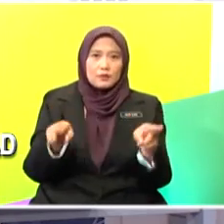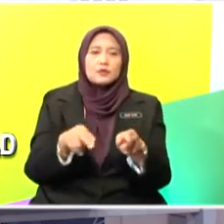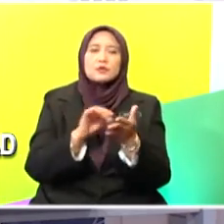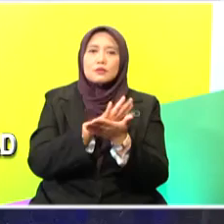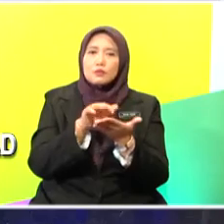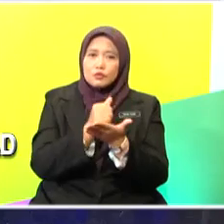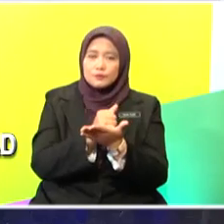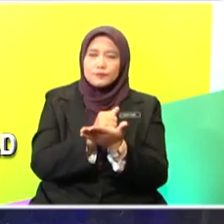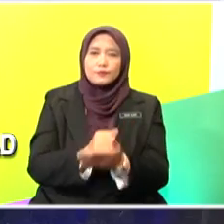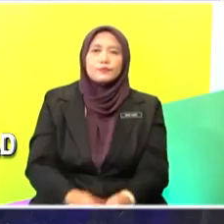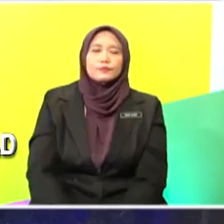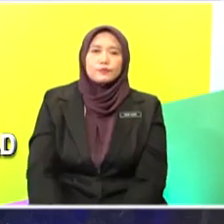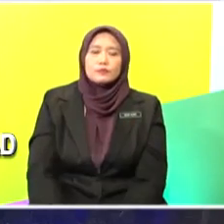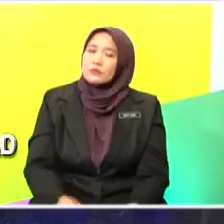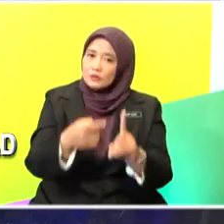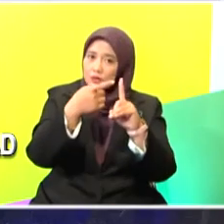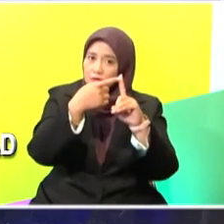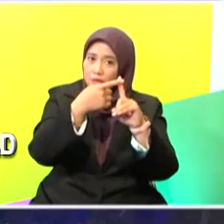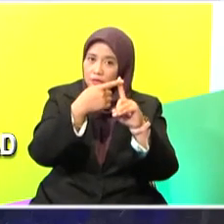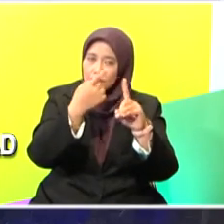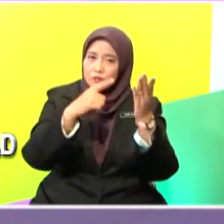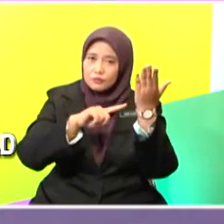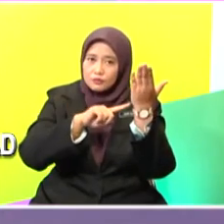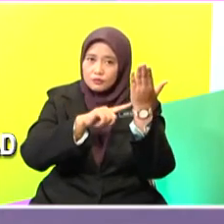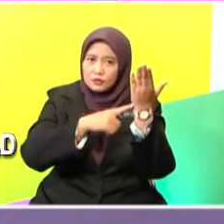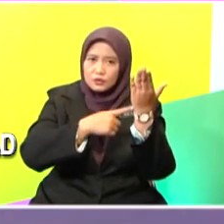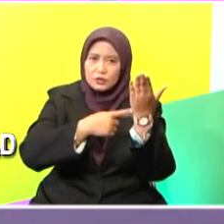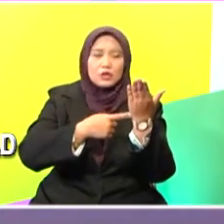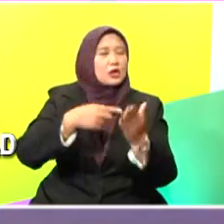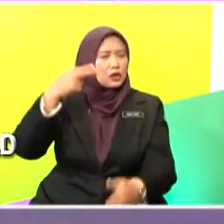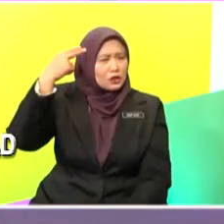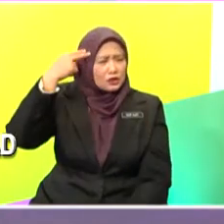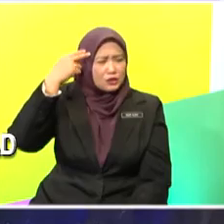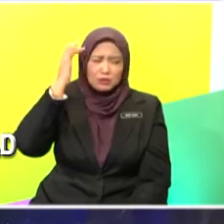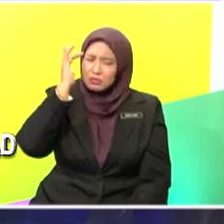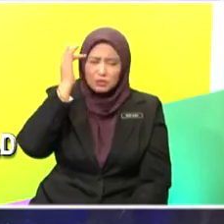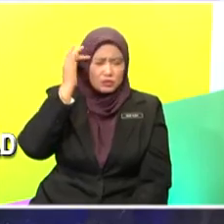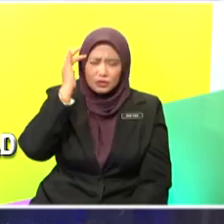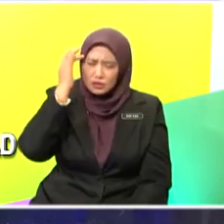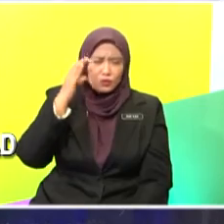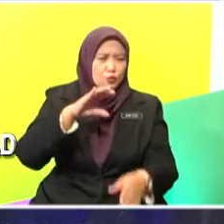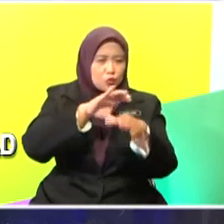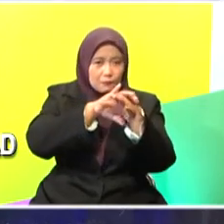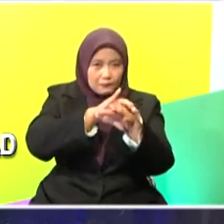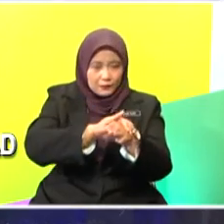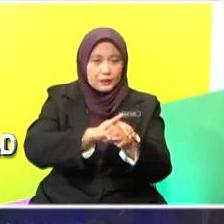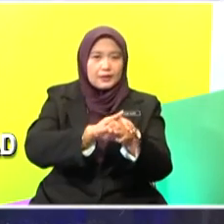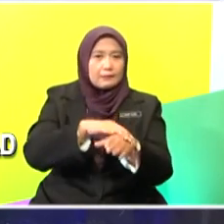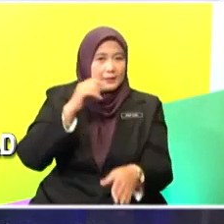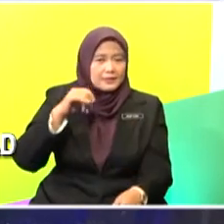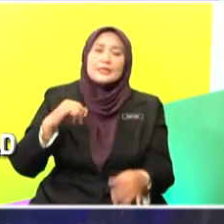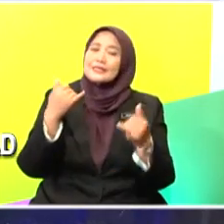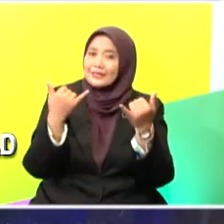cikgu. Okey. Daripada mula, Hakim tak pandai pegang. Betul cikgu. Pegang pun salah. Jadi hari ini Hakim dah